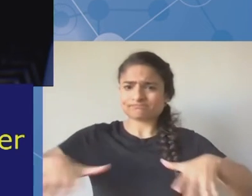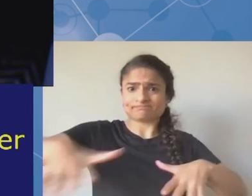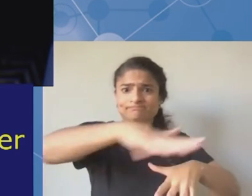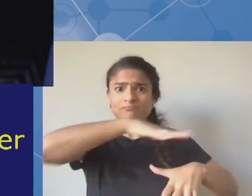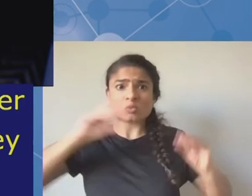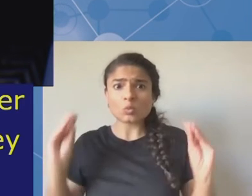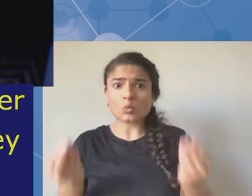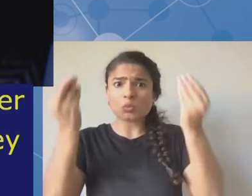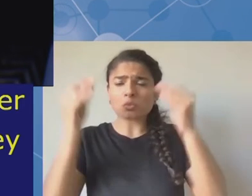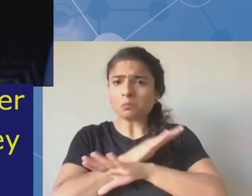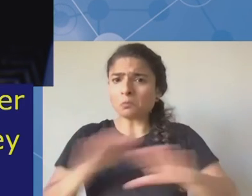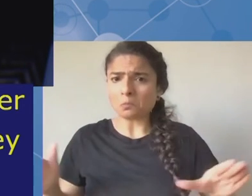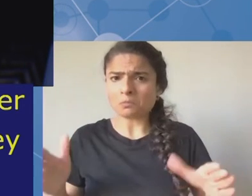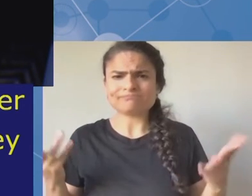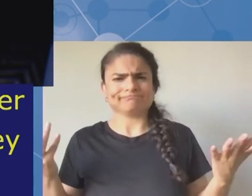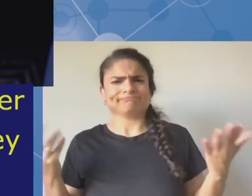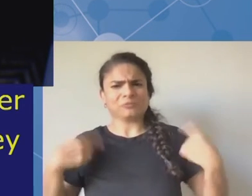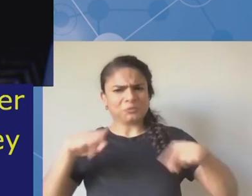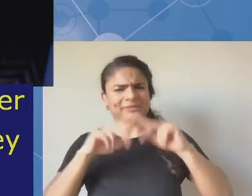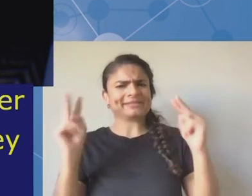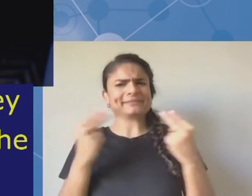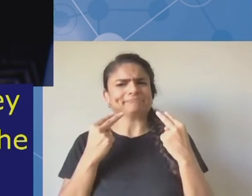вклад молодых людей в